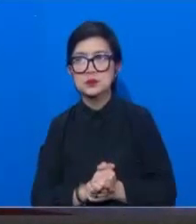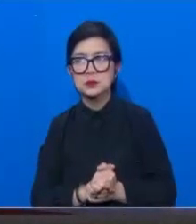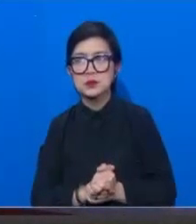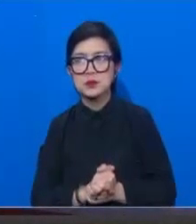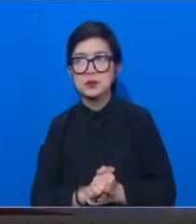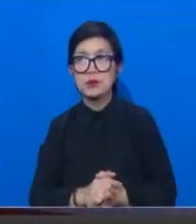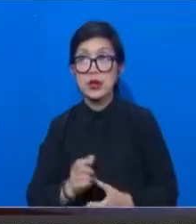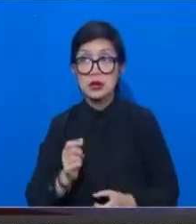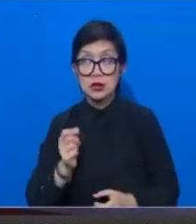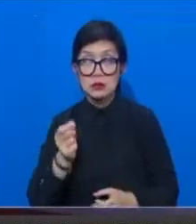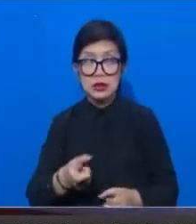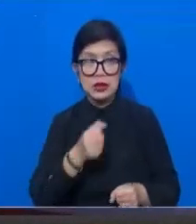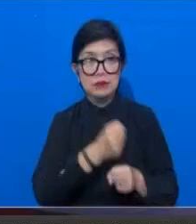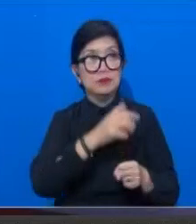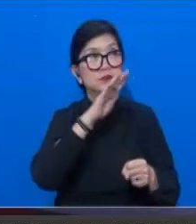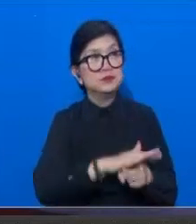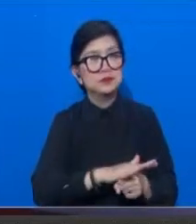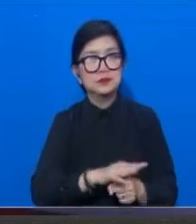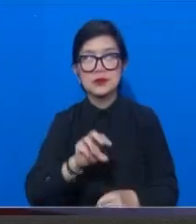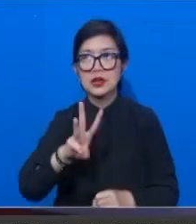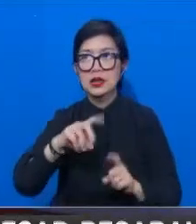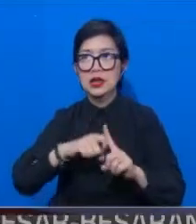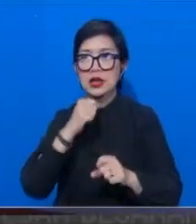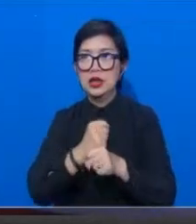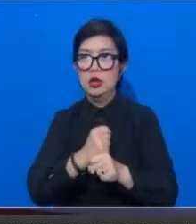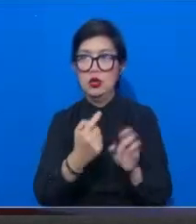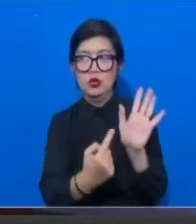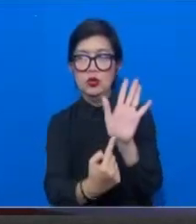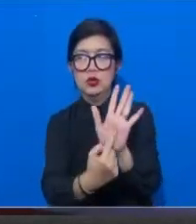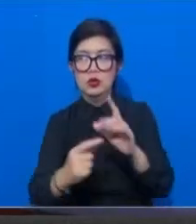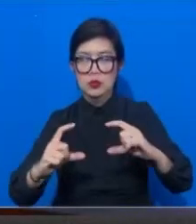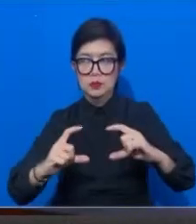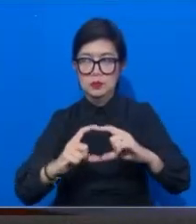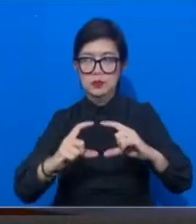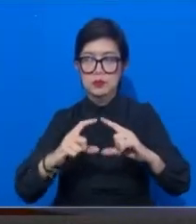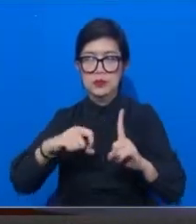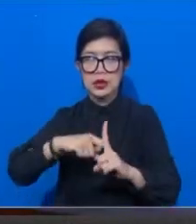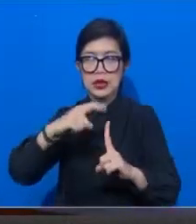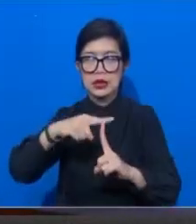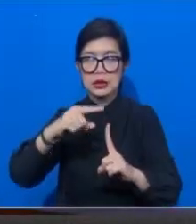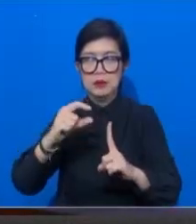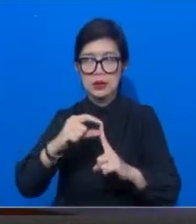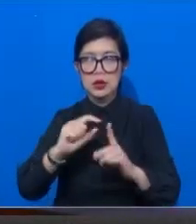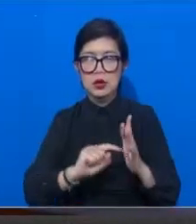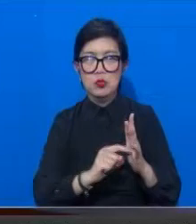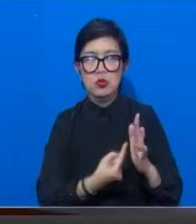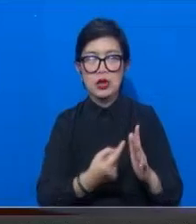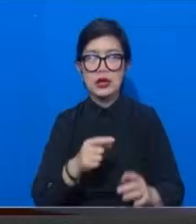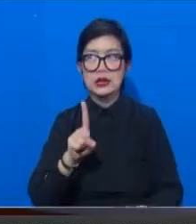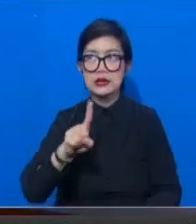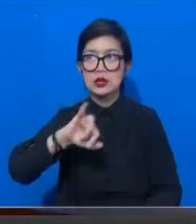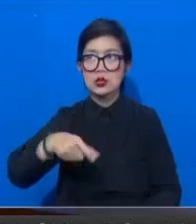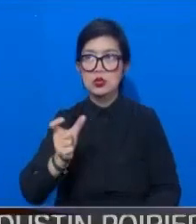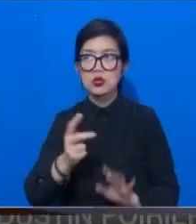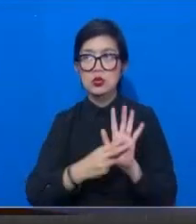Pembelian LPG tabung 3 kg wajib menunjukkan kartu tanda penduduk resmi diberlakukan mulai 1 Juni 2024. Seperti apa program yang